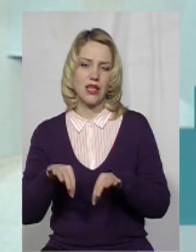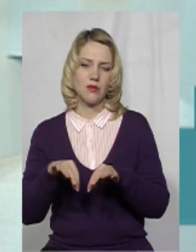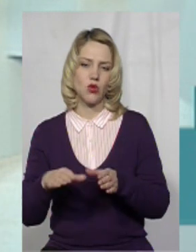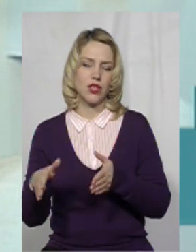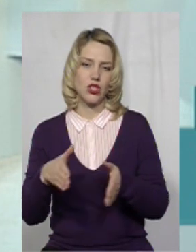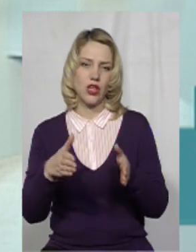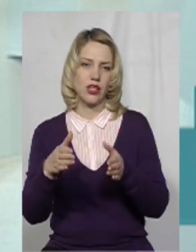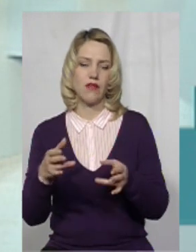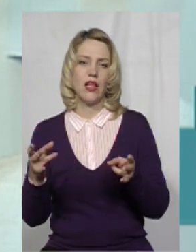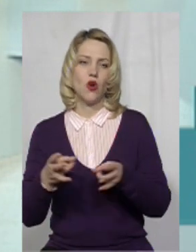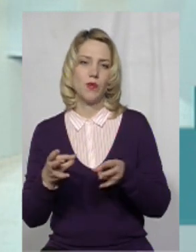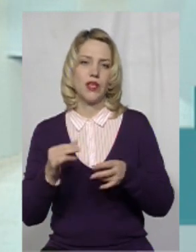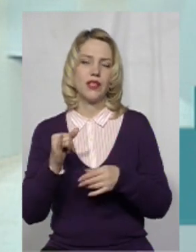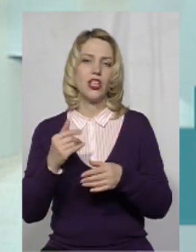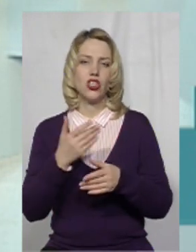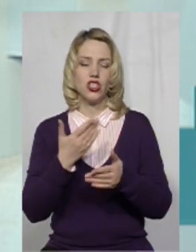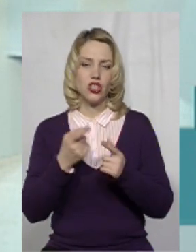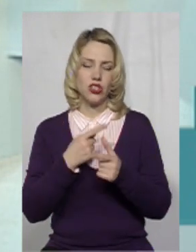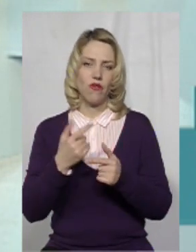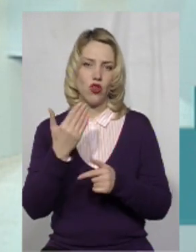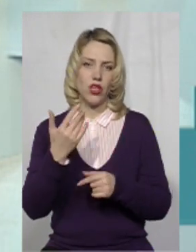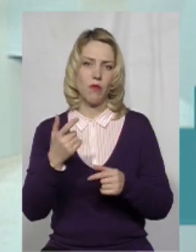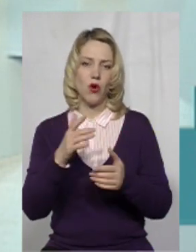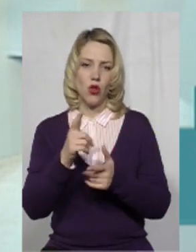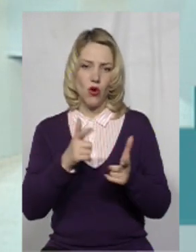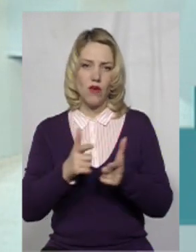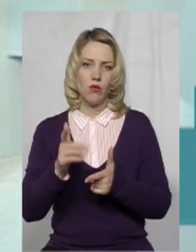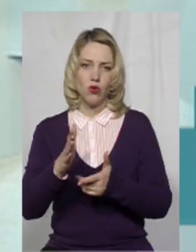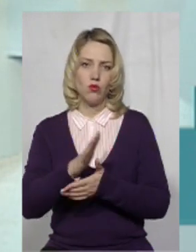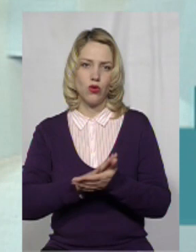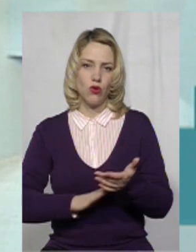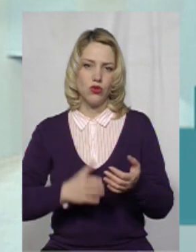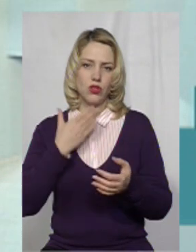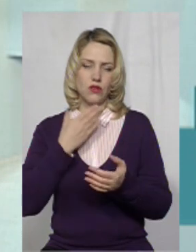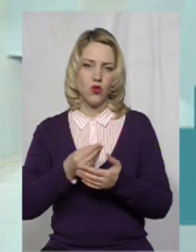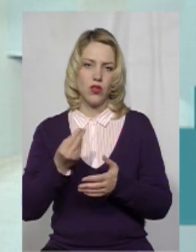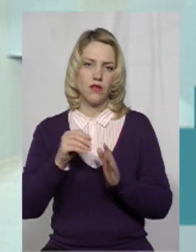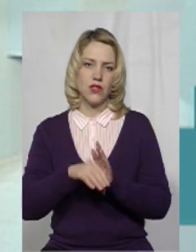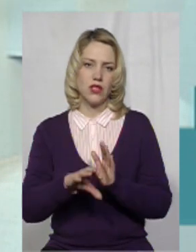шляхів необхідних, і чи вони готові будуть продовжувати свої інвестиції, так як сьогодні це вже